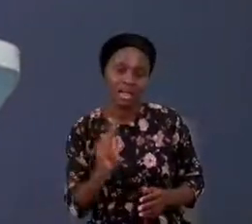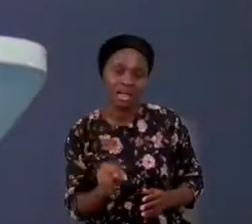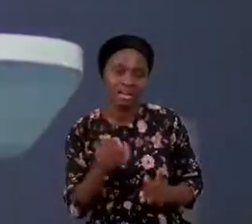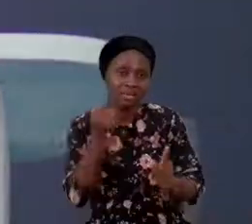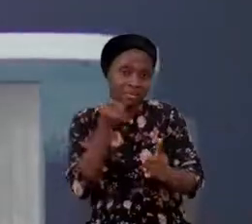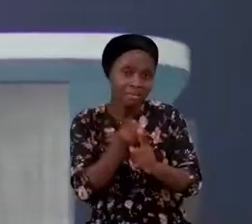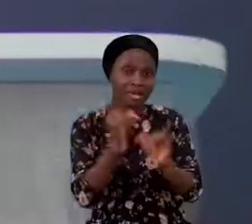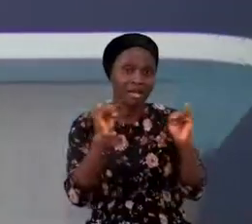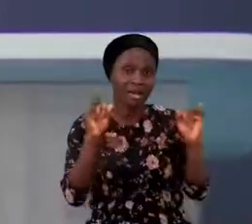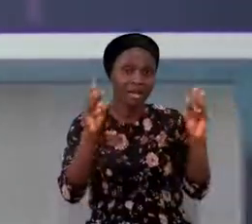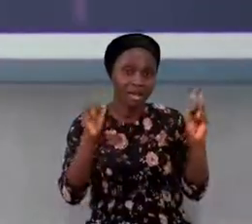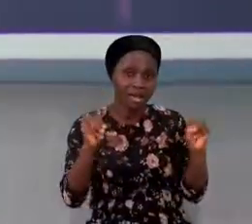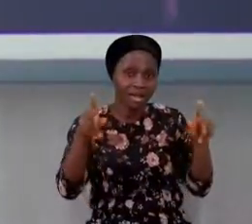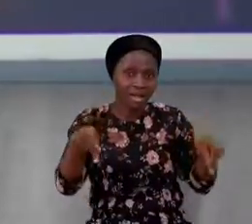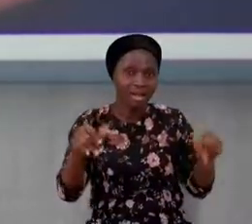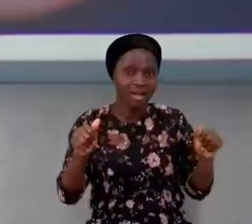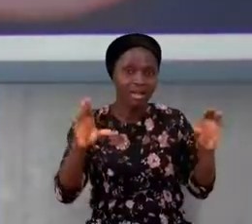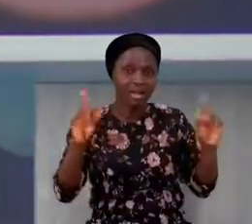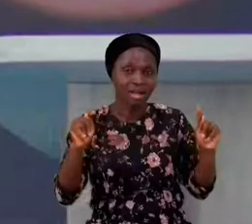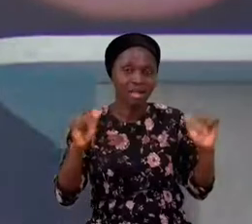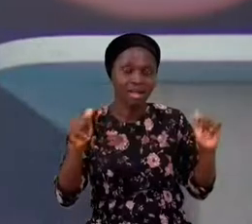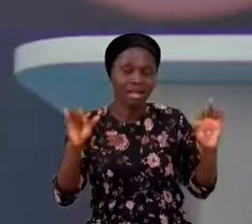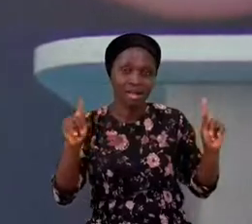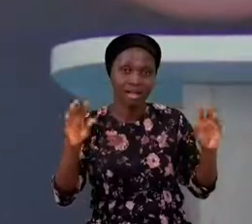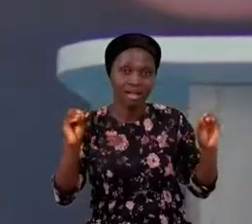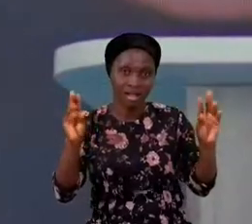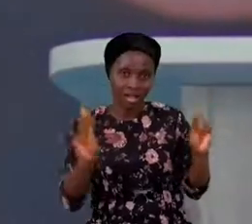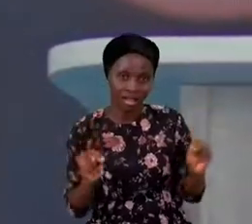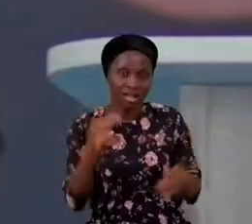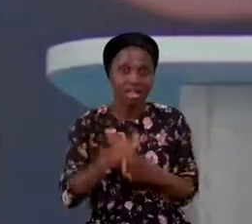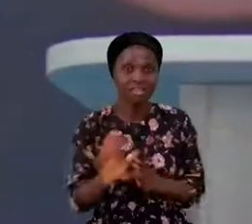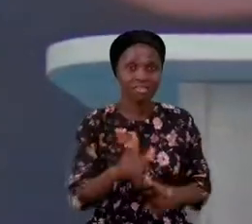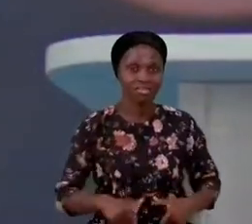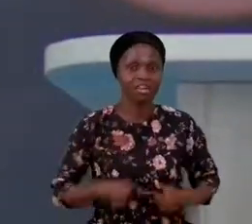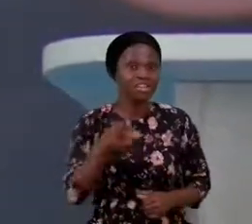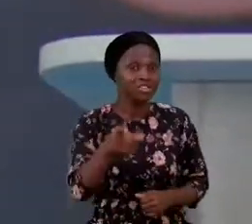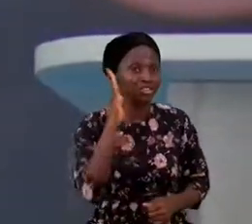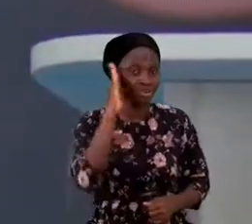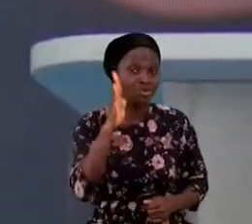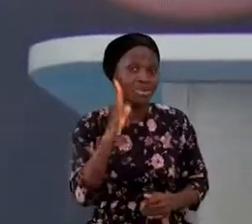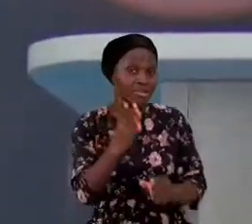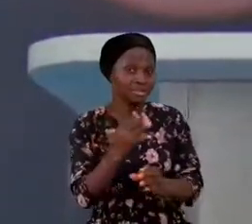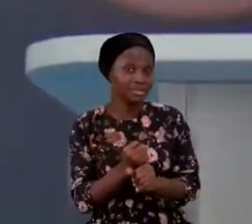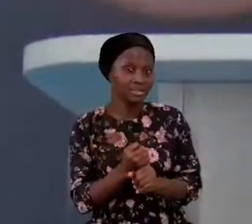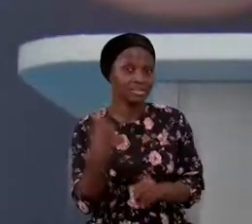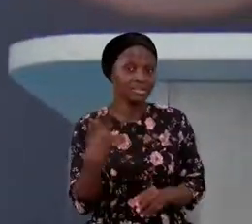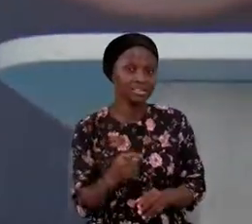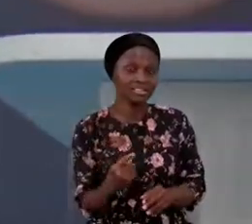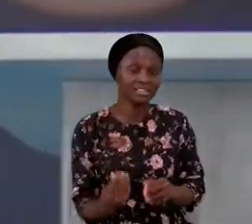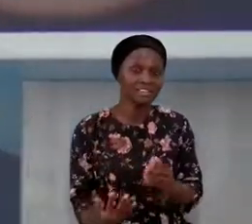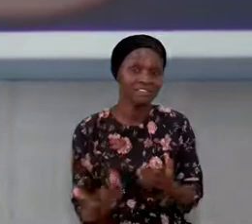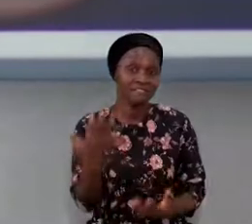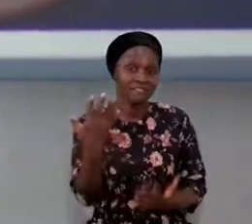Et tu prendras l'avion. Au lieu d'être à vélo, passera au niveau suivant, au